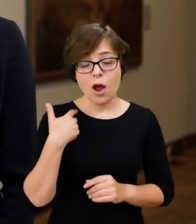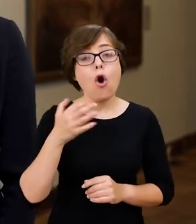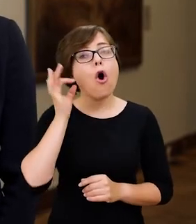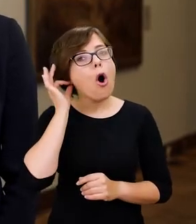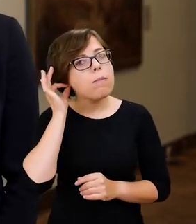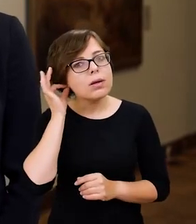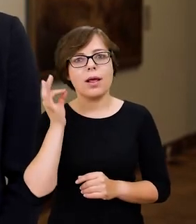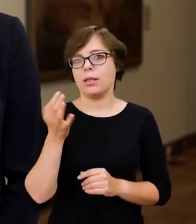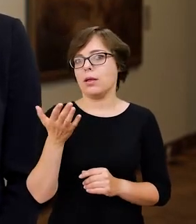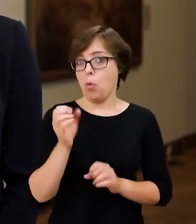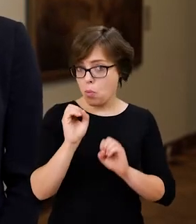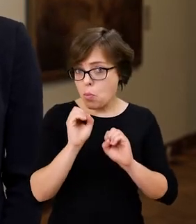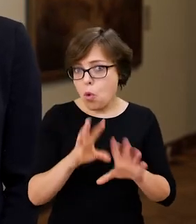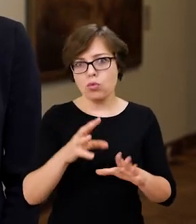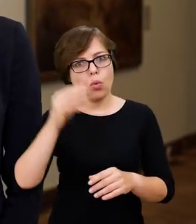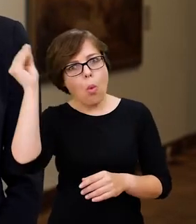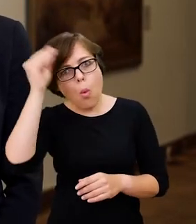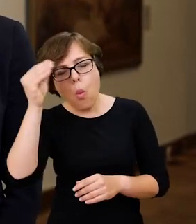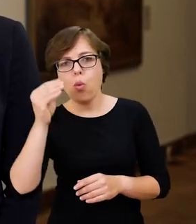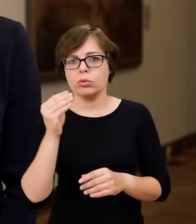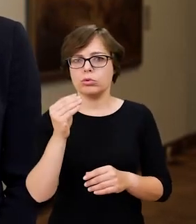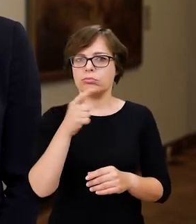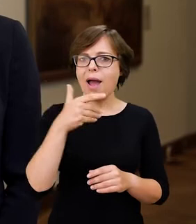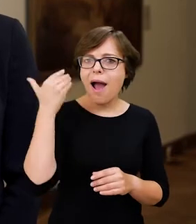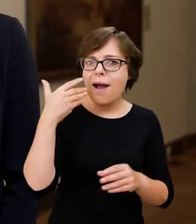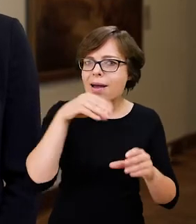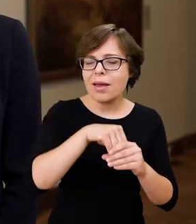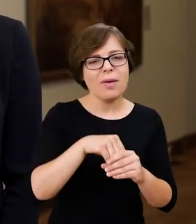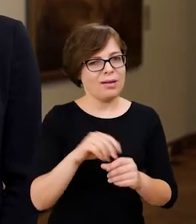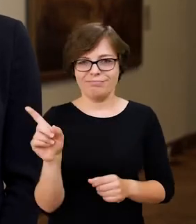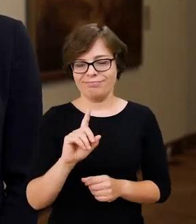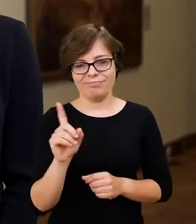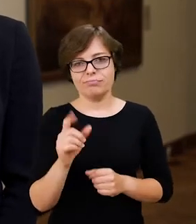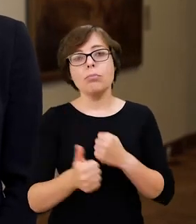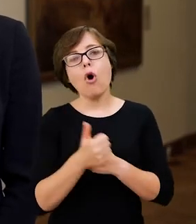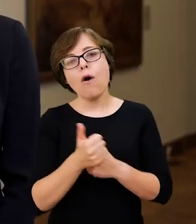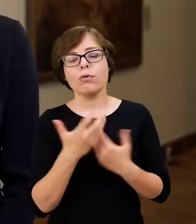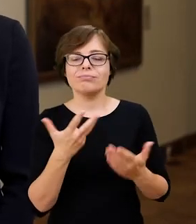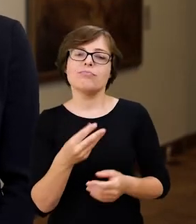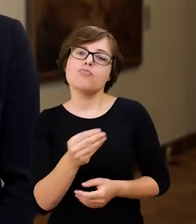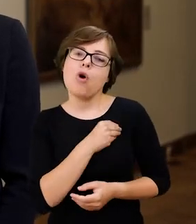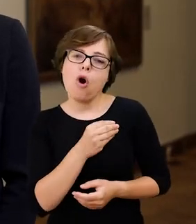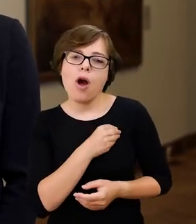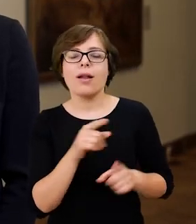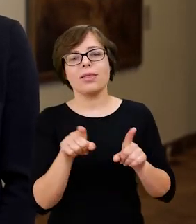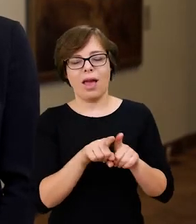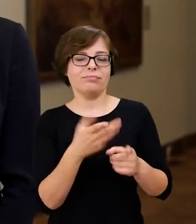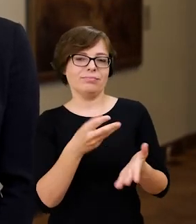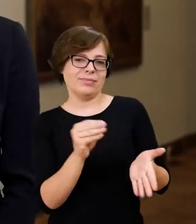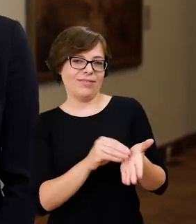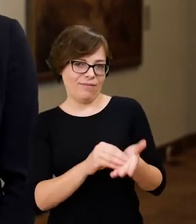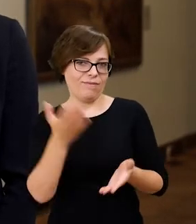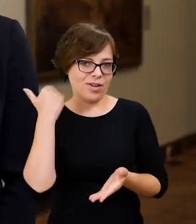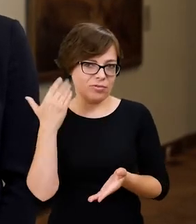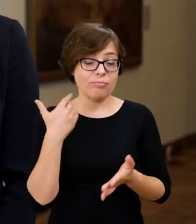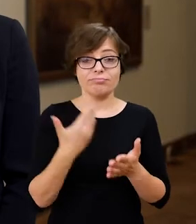były dopuszczone do edukacji w akademii ze względów moralnych i obyczajowych. Uważano